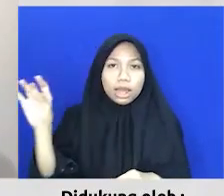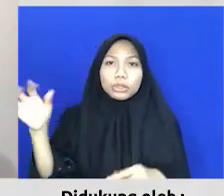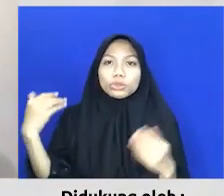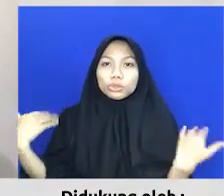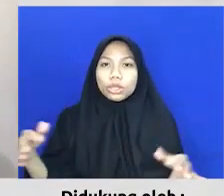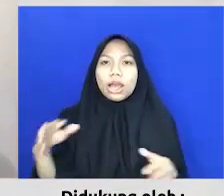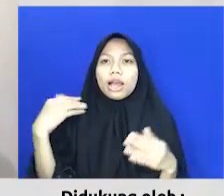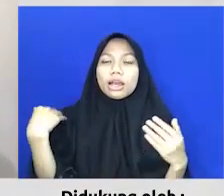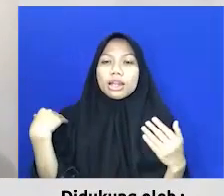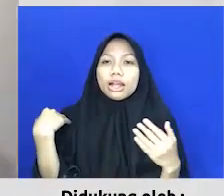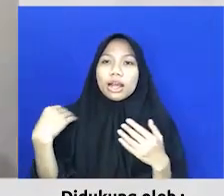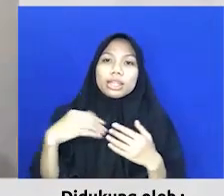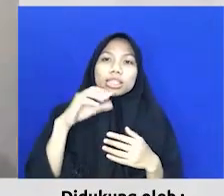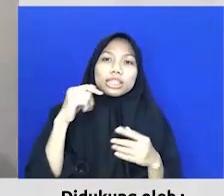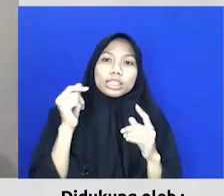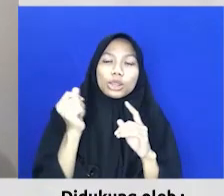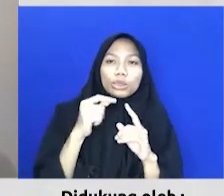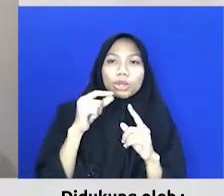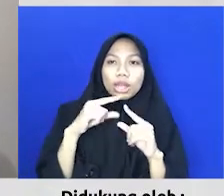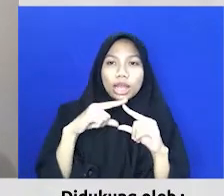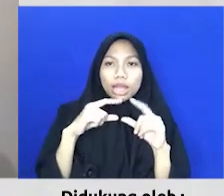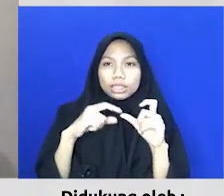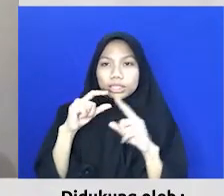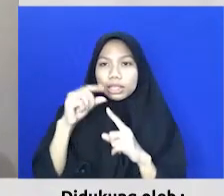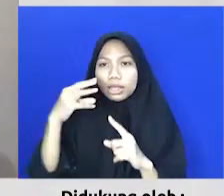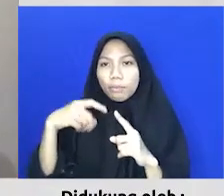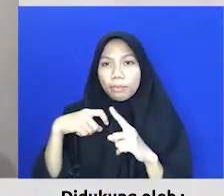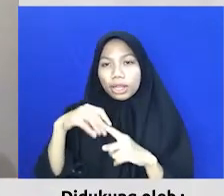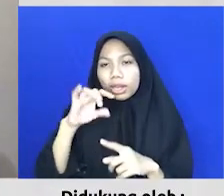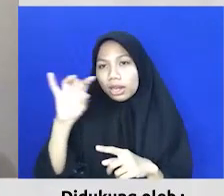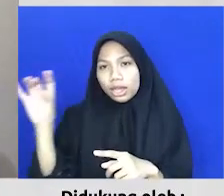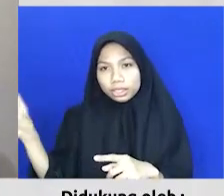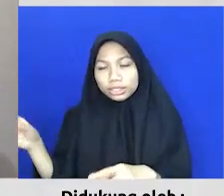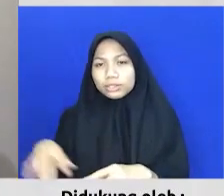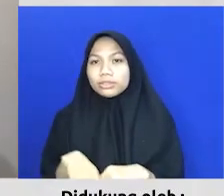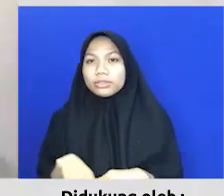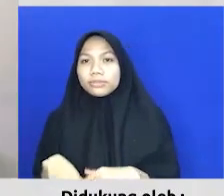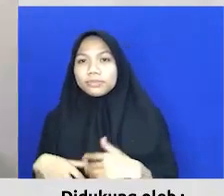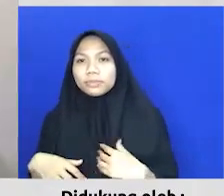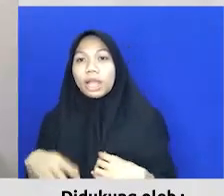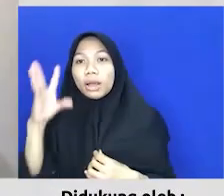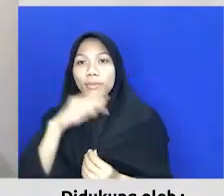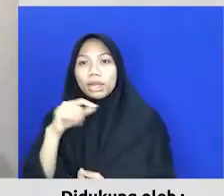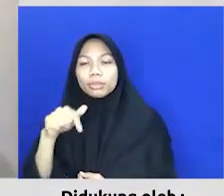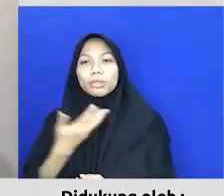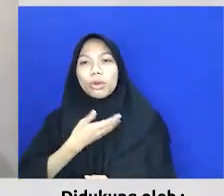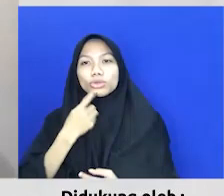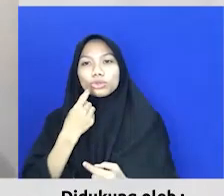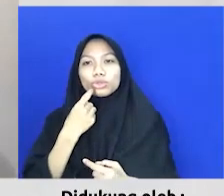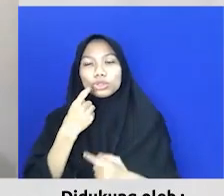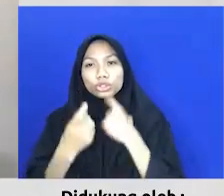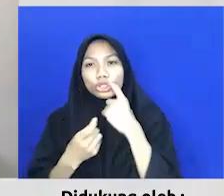tokoh atau akademisi atau seorang yang sangat penting perannya di dalam dunia